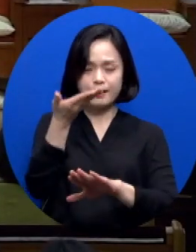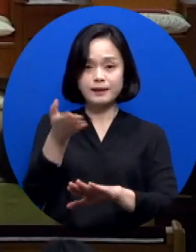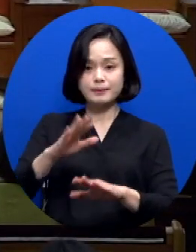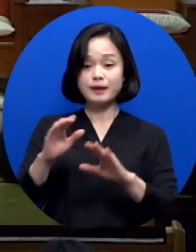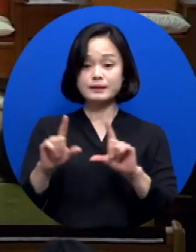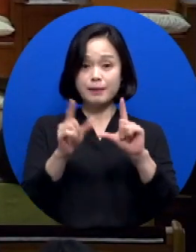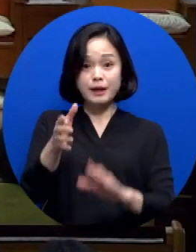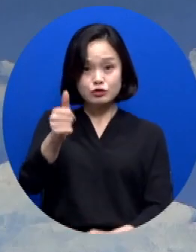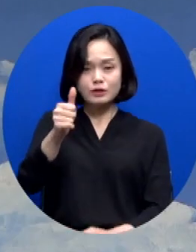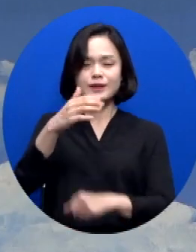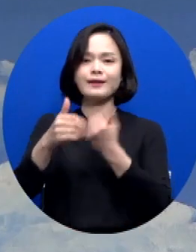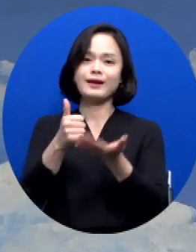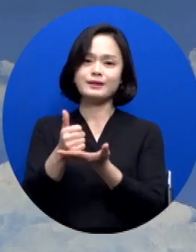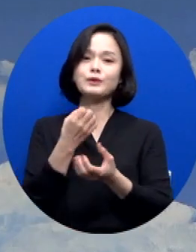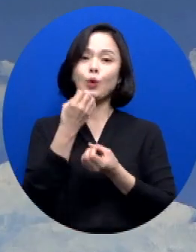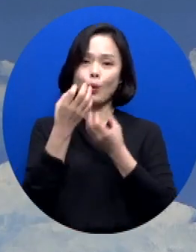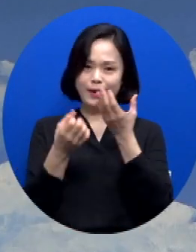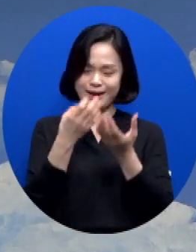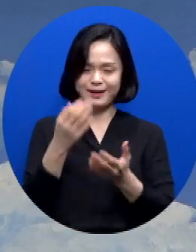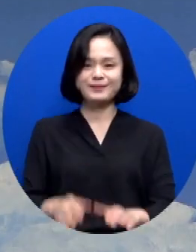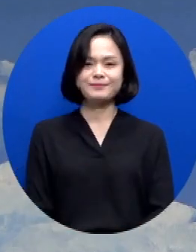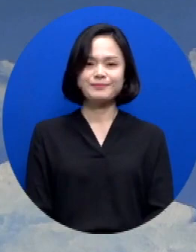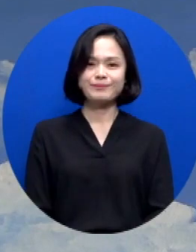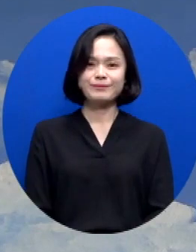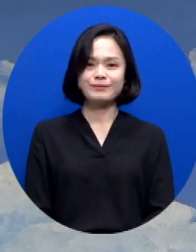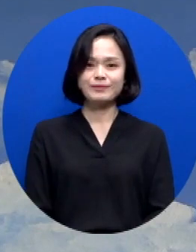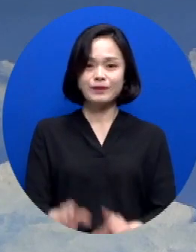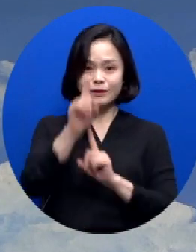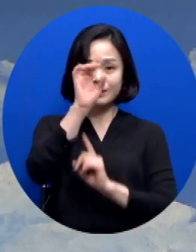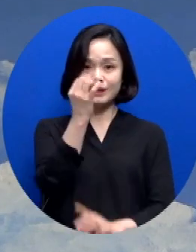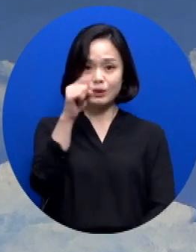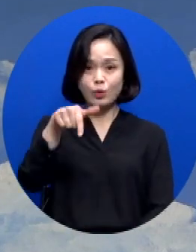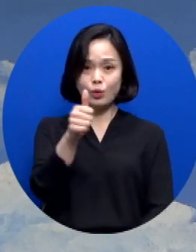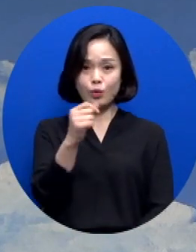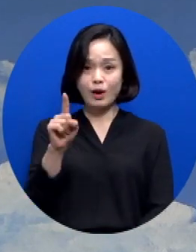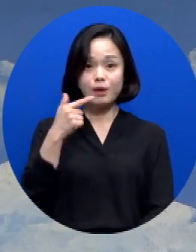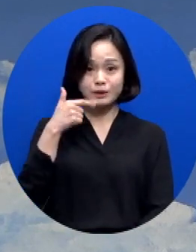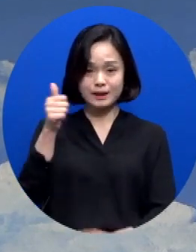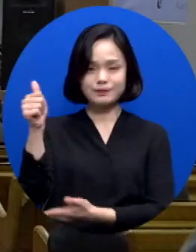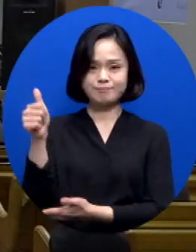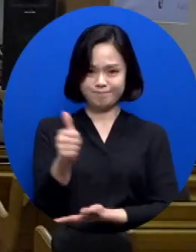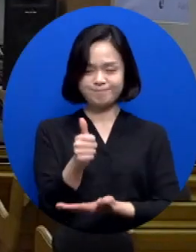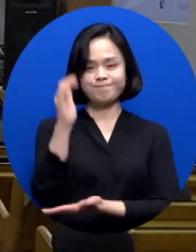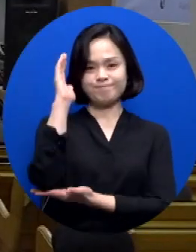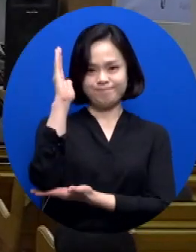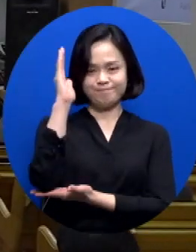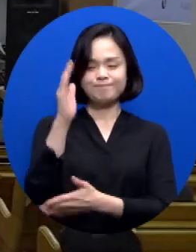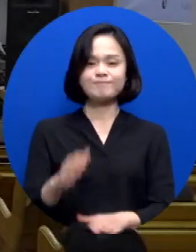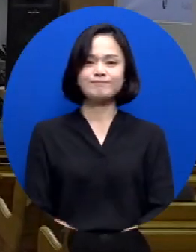14일부터 나을 간 안산 예정 6 회의 옥화 목사가 나서 축복의 메시지를 전했습니다